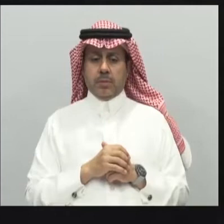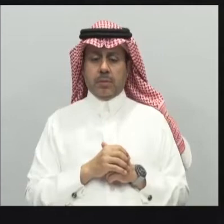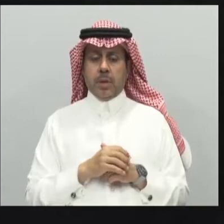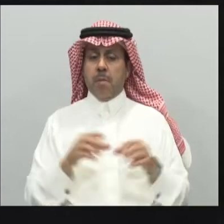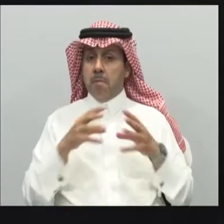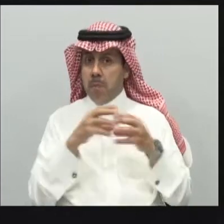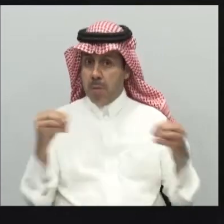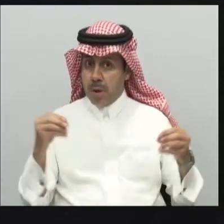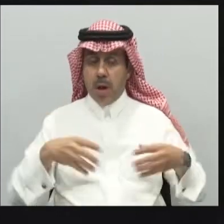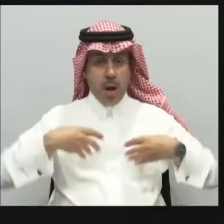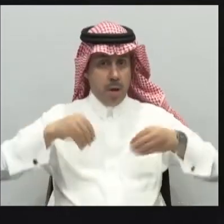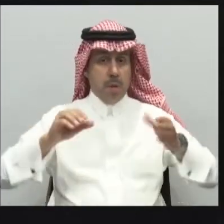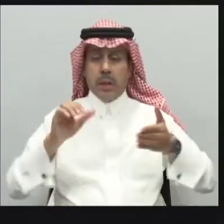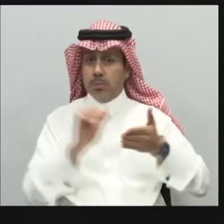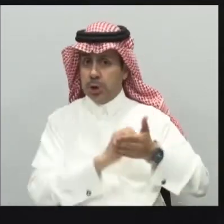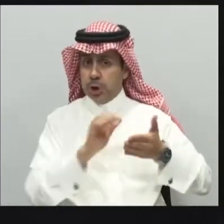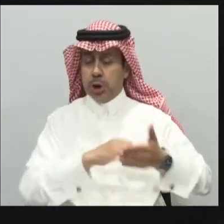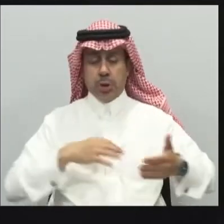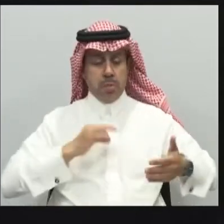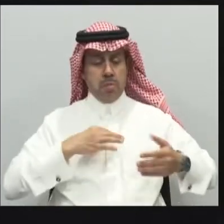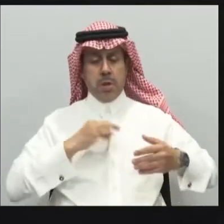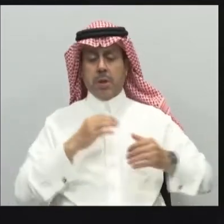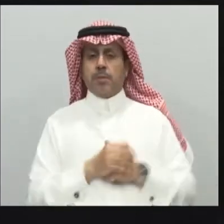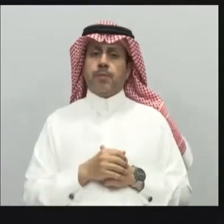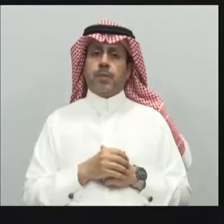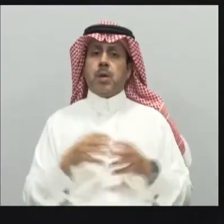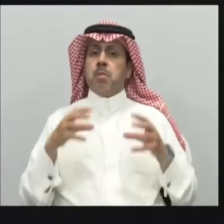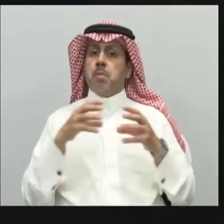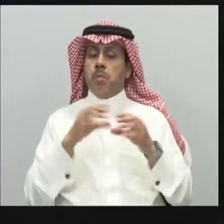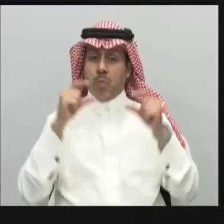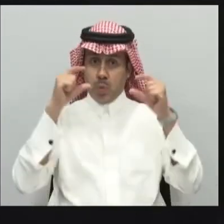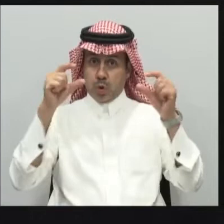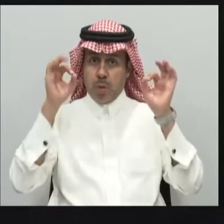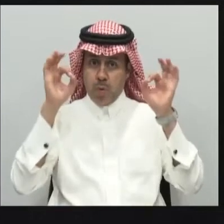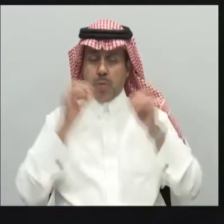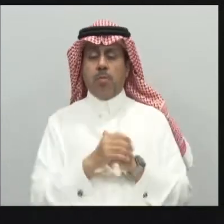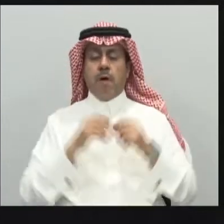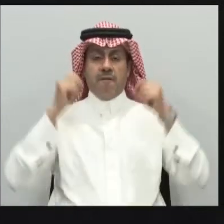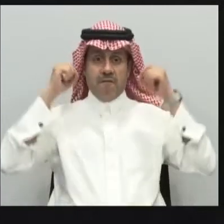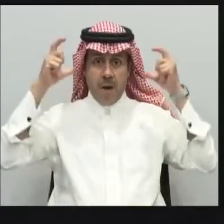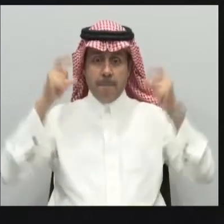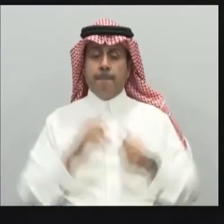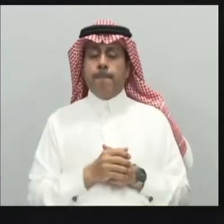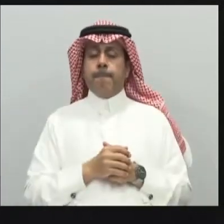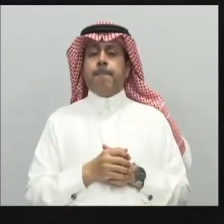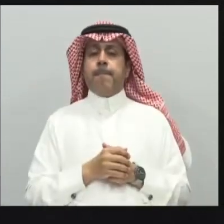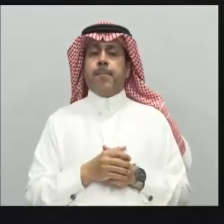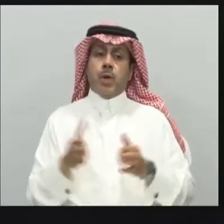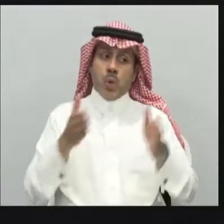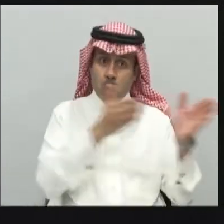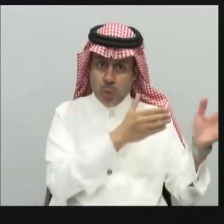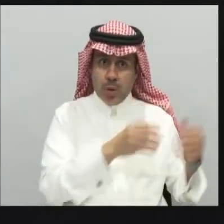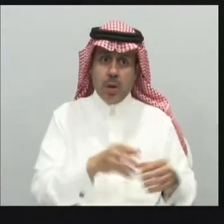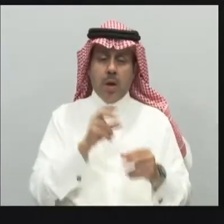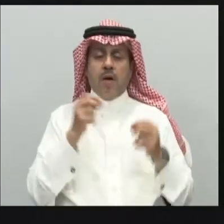البيع بشرط البراءه هذا مصطلح مهم جدا وفهمنا له يقودنا الى الوقوف على مسائله